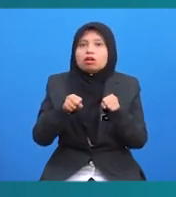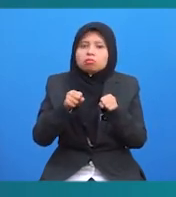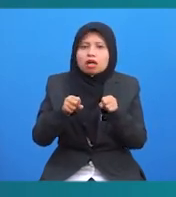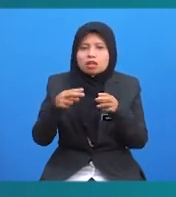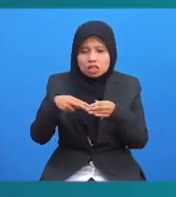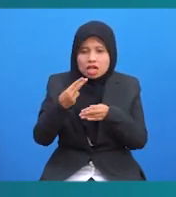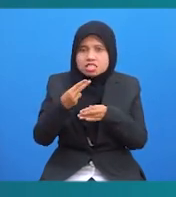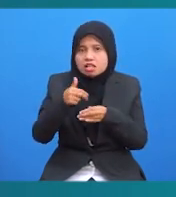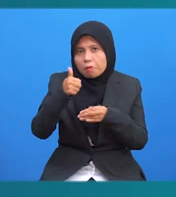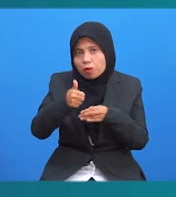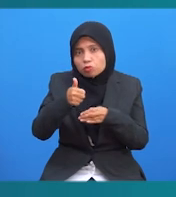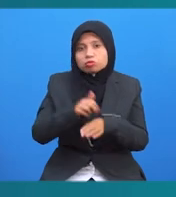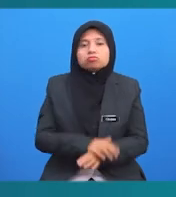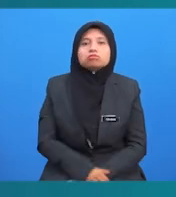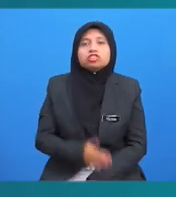yang menarik.